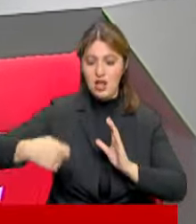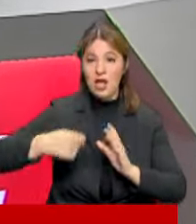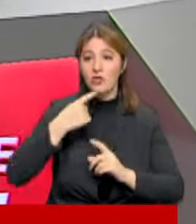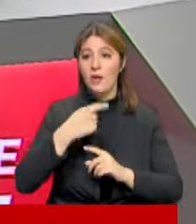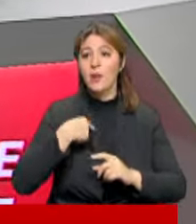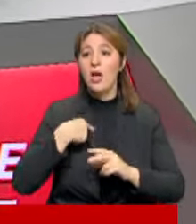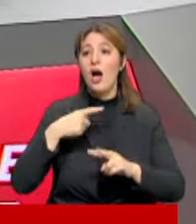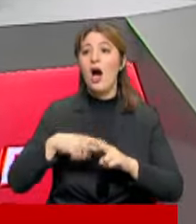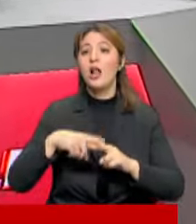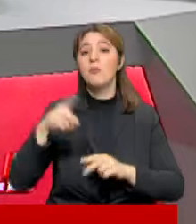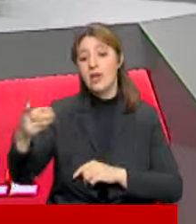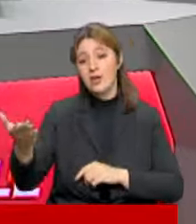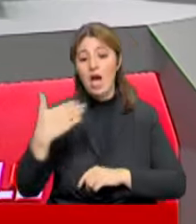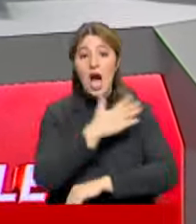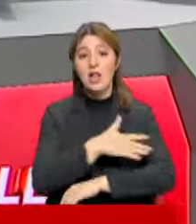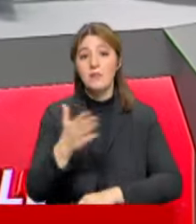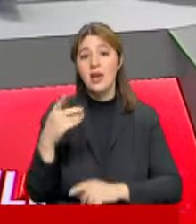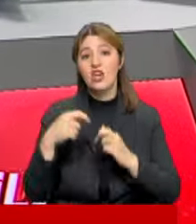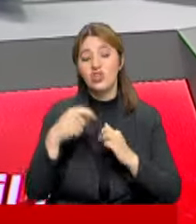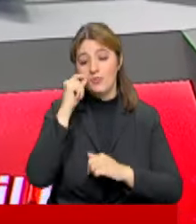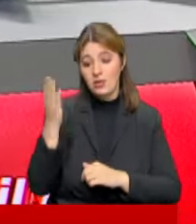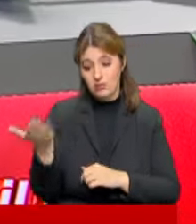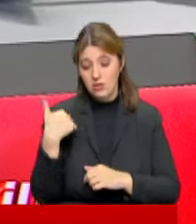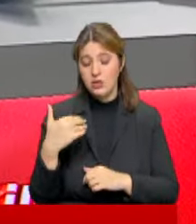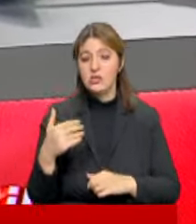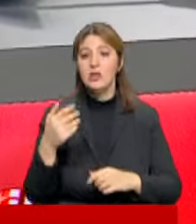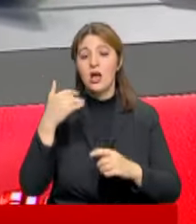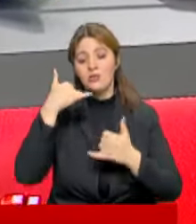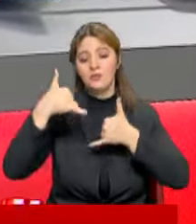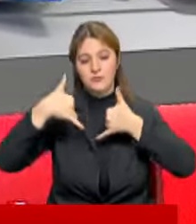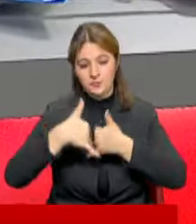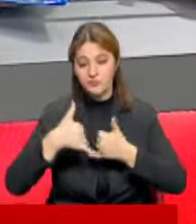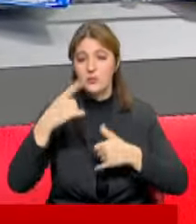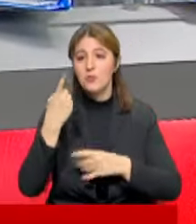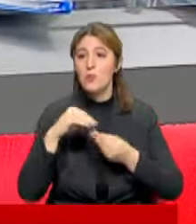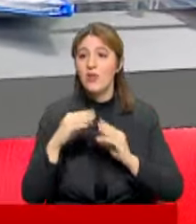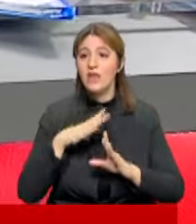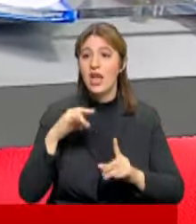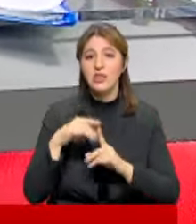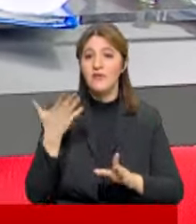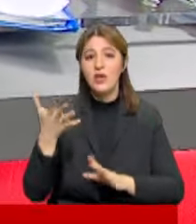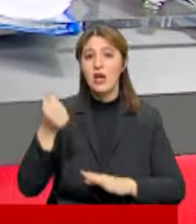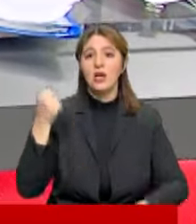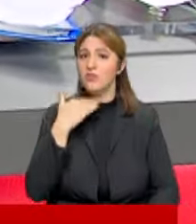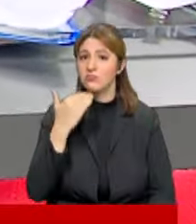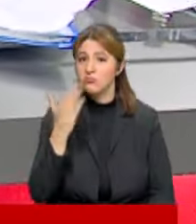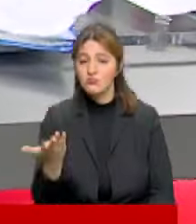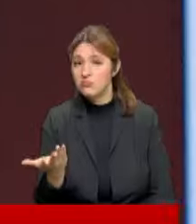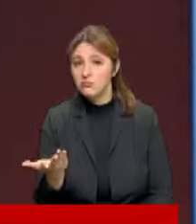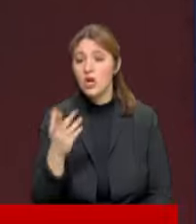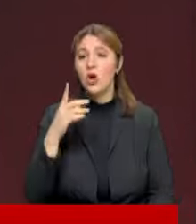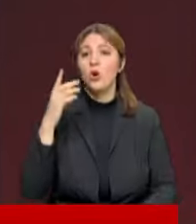ki Bana albayı Reşat'ı verin diyor Reşat Bey Reşat Bey karşısına çıkıyor Reşat Bey bir problem var hedefinizi niye ele geçiremedin